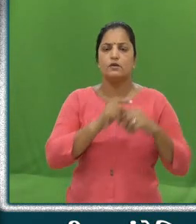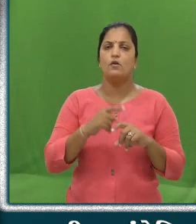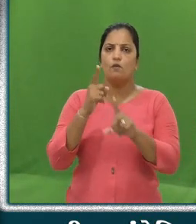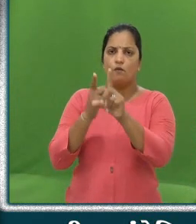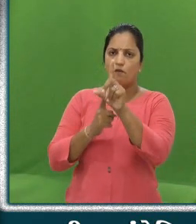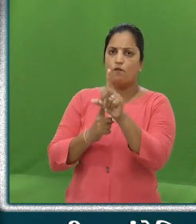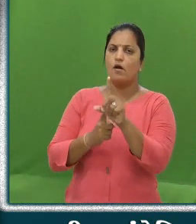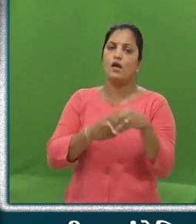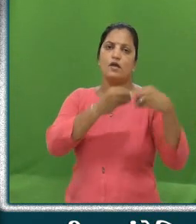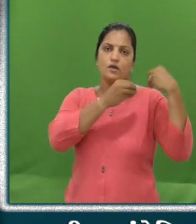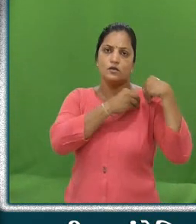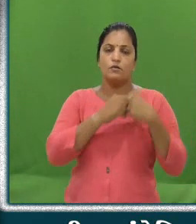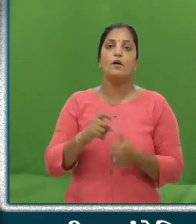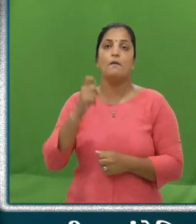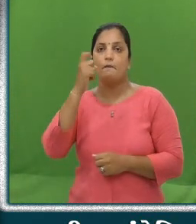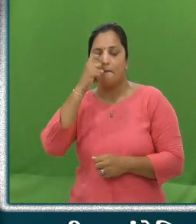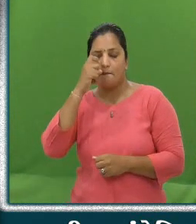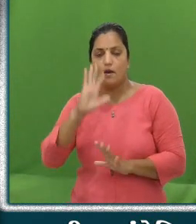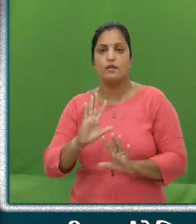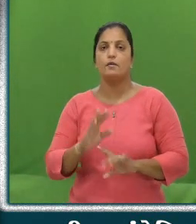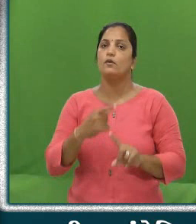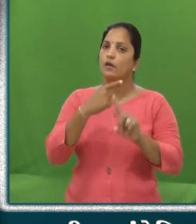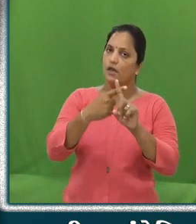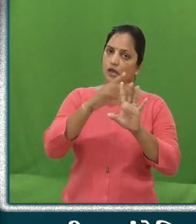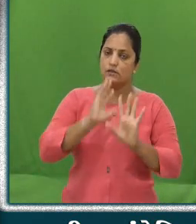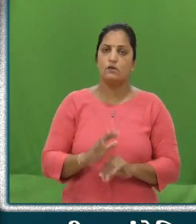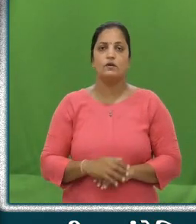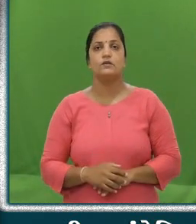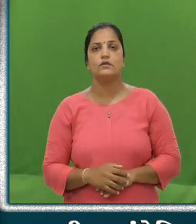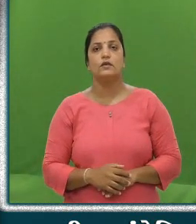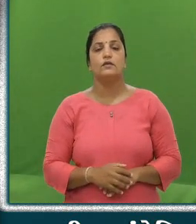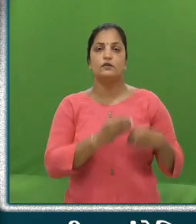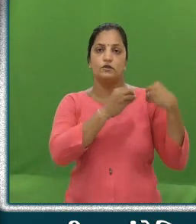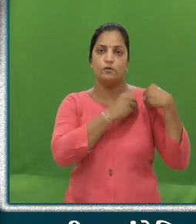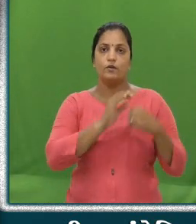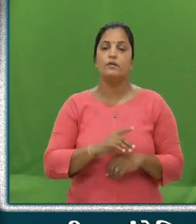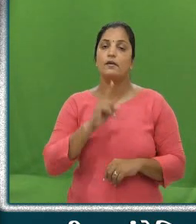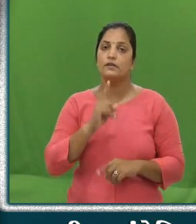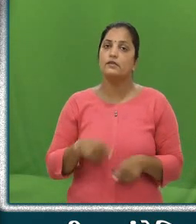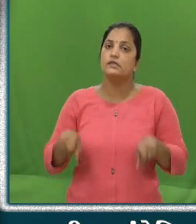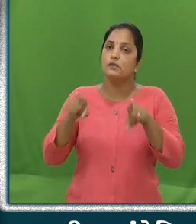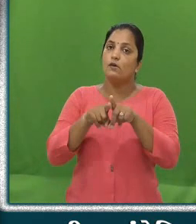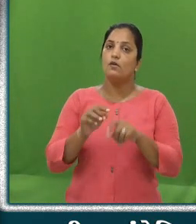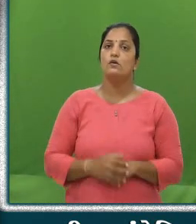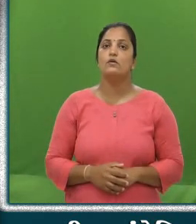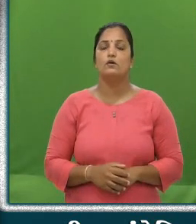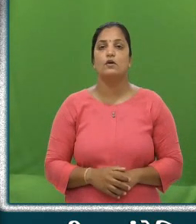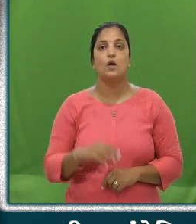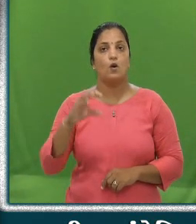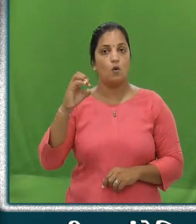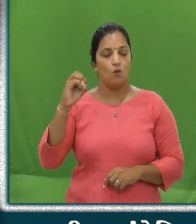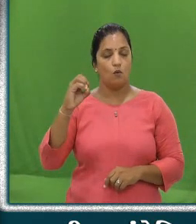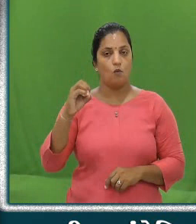વાય રંગસૂત્ર હોય છે માદાપણા માટે જે કહેવામાં આવે છે એક્સ રંગસૂત્ર જવાબદાર છે તેવી જ રીતે ઓ